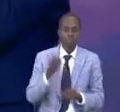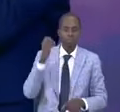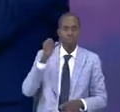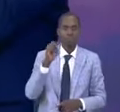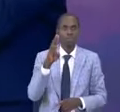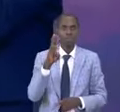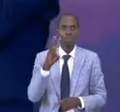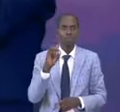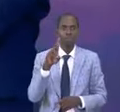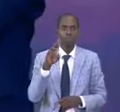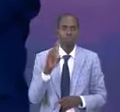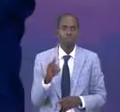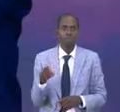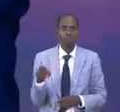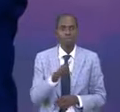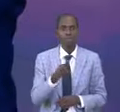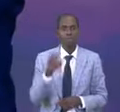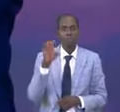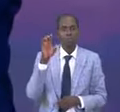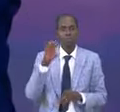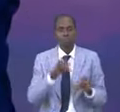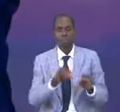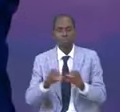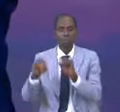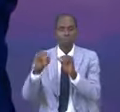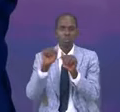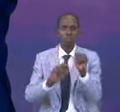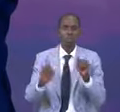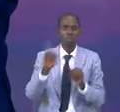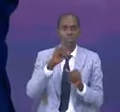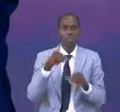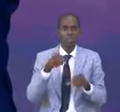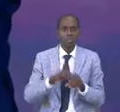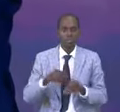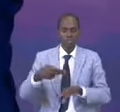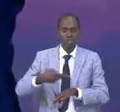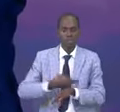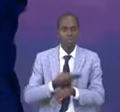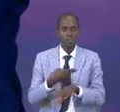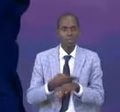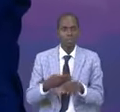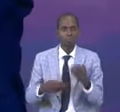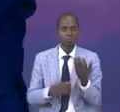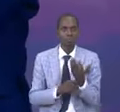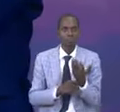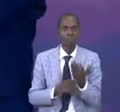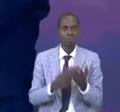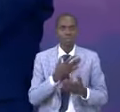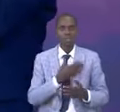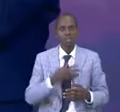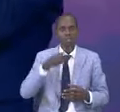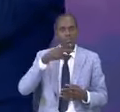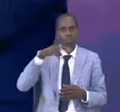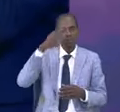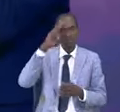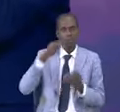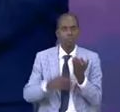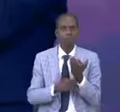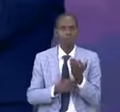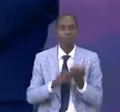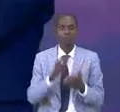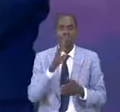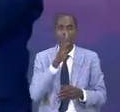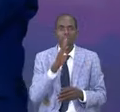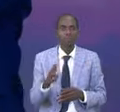de peau de brebis et de peau de chèvre dénué de tout persécuter